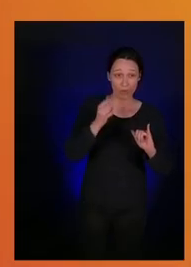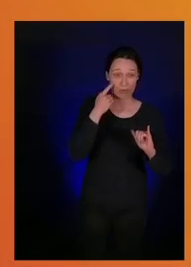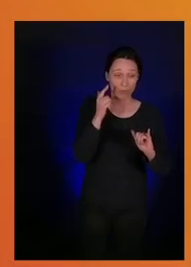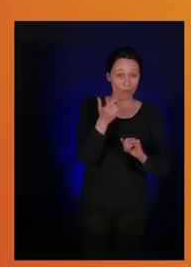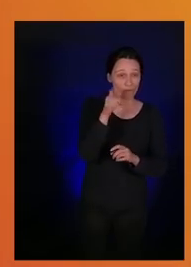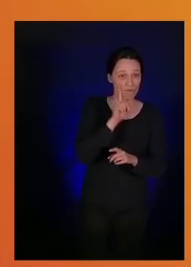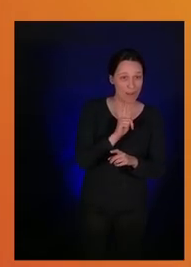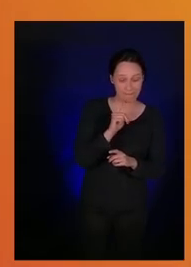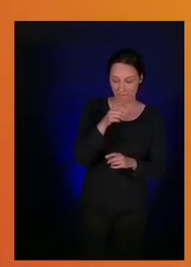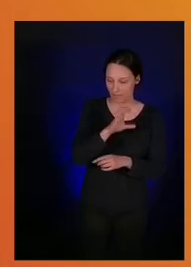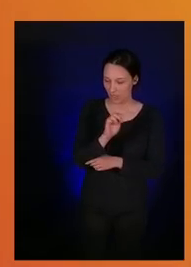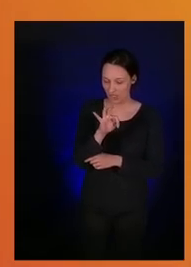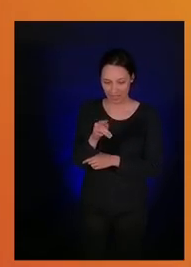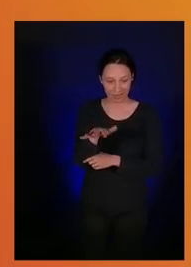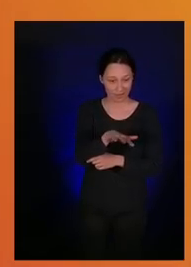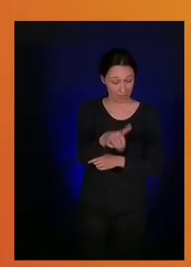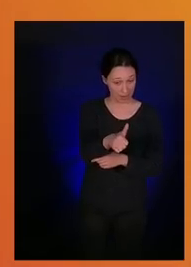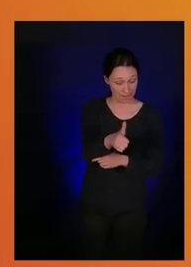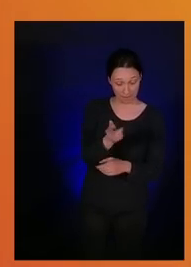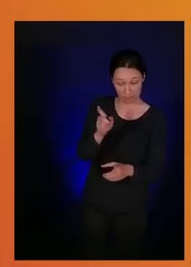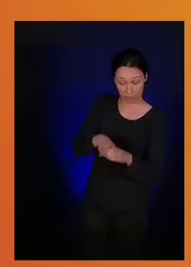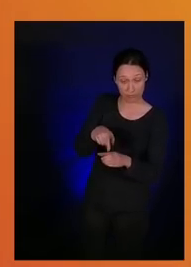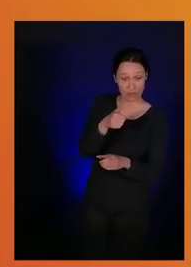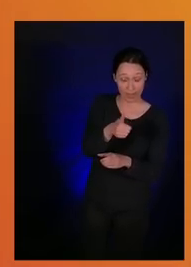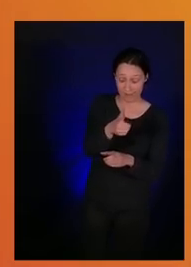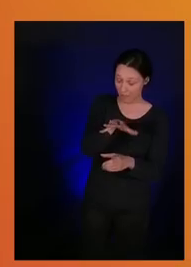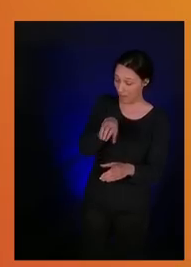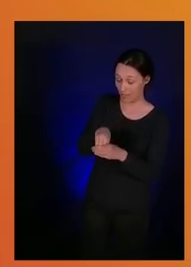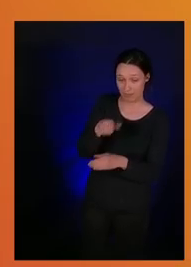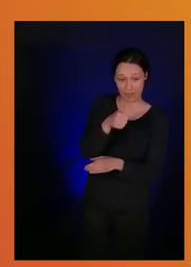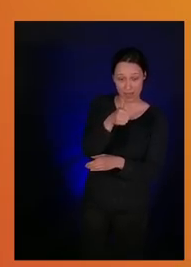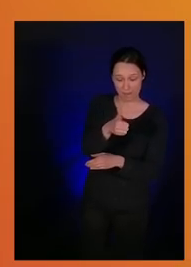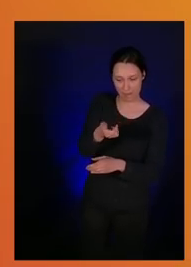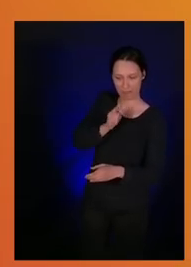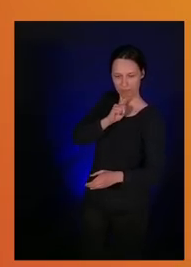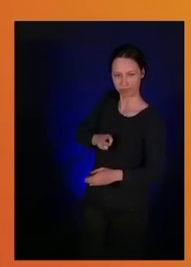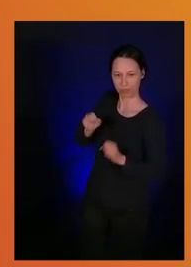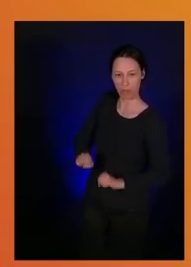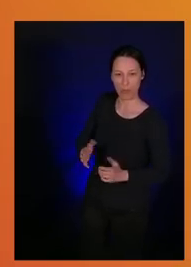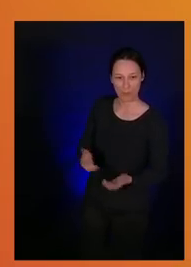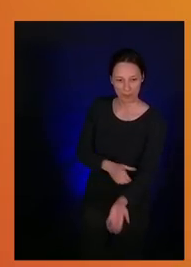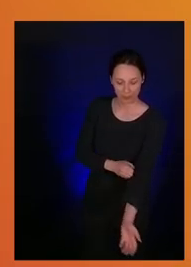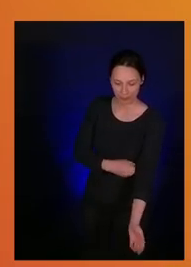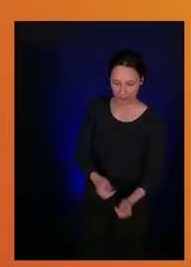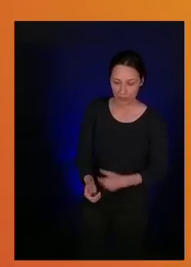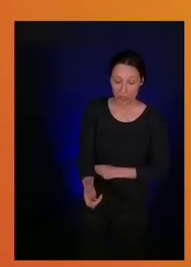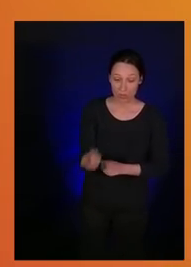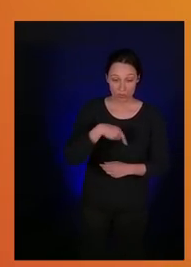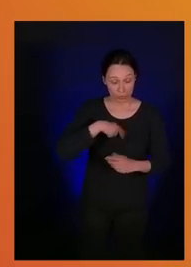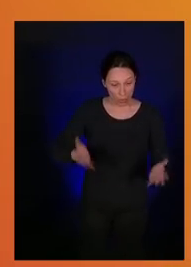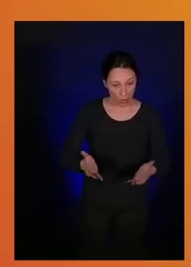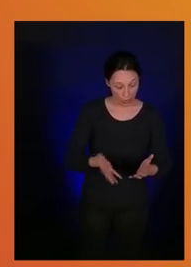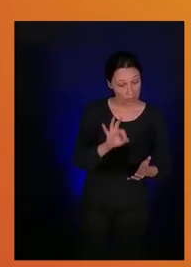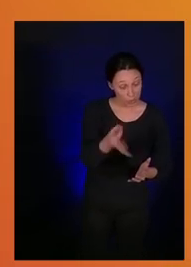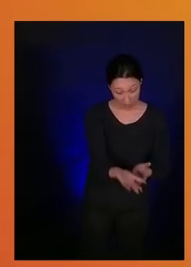syndiquées, militantes, dirigeantes. C'est un encouragement à prendre sa place dans notre organisation sans craindre de